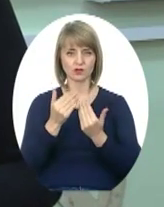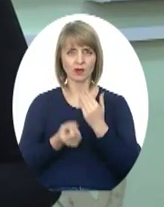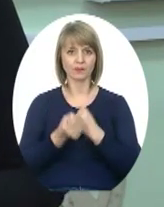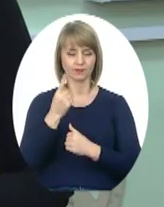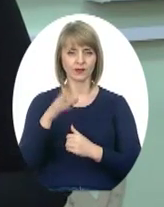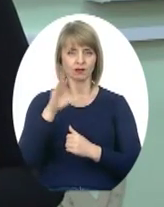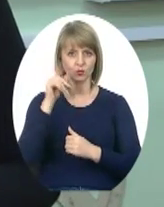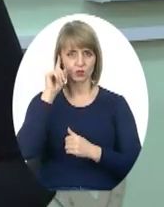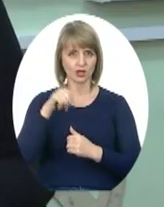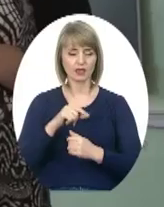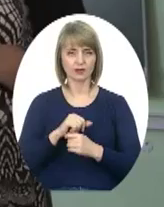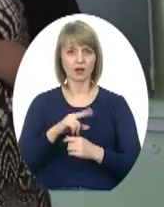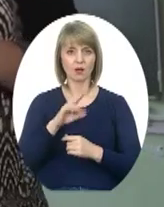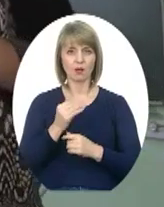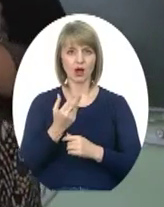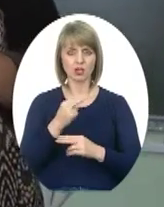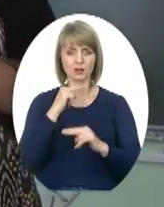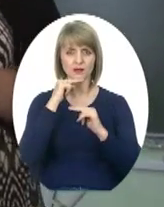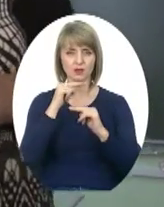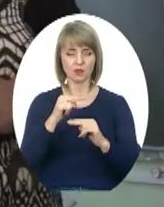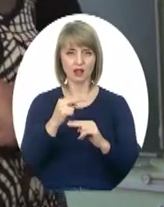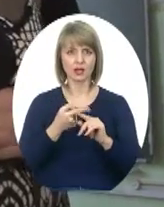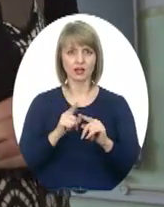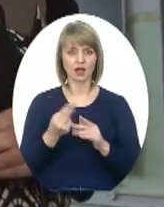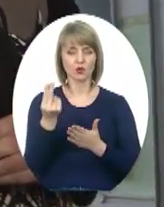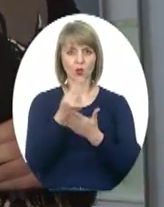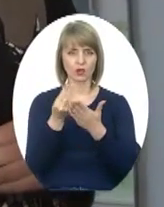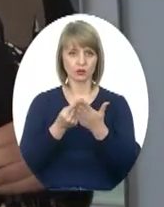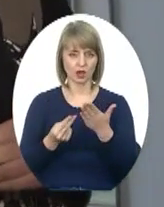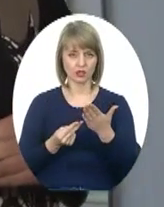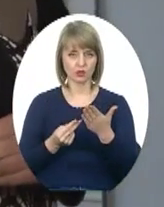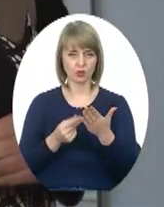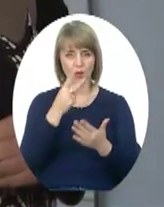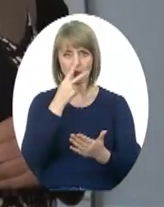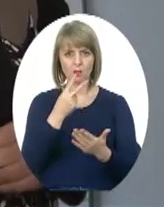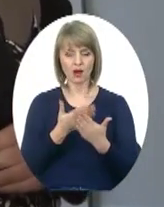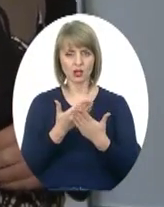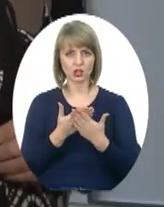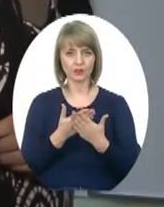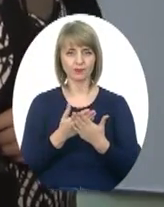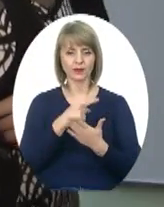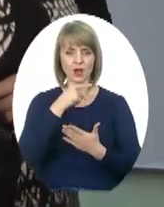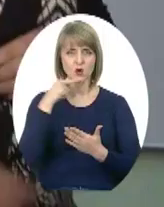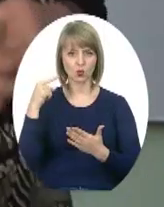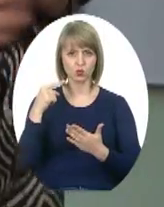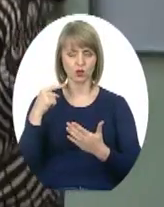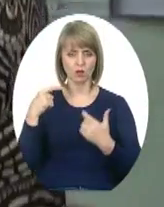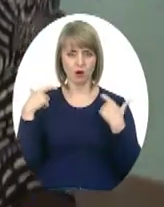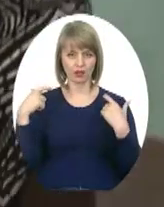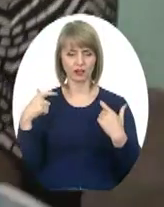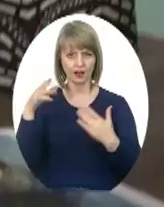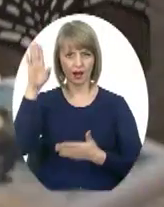спрашивать, и оказывается, он все знает. Паша, обрати внимание вот на эту иллюстрацию. покажи мне, пожалуйста, русского